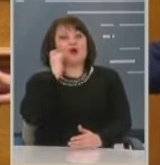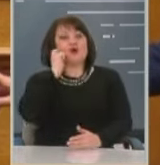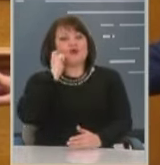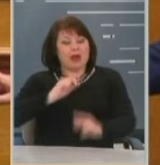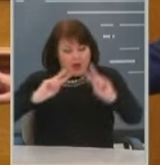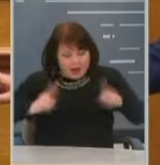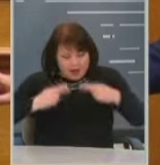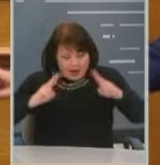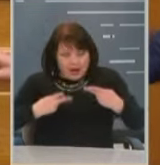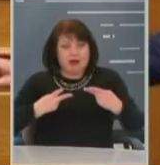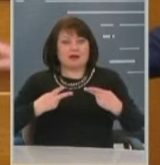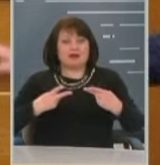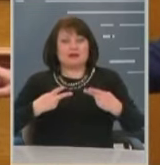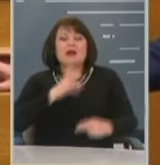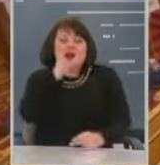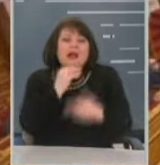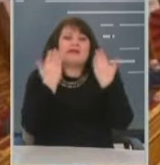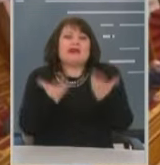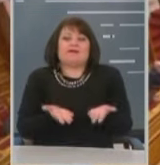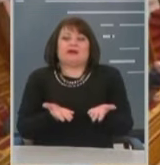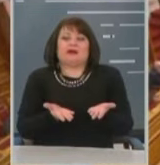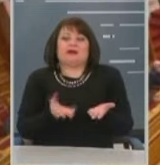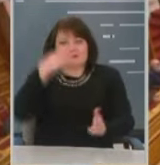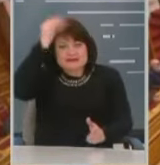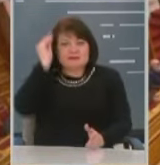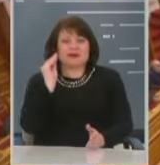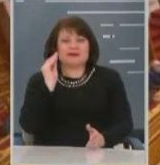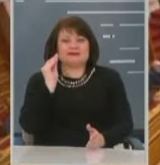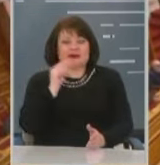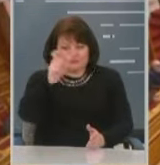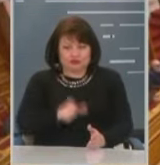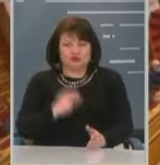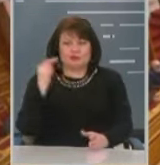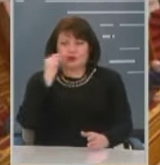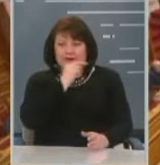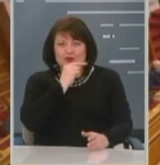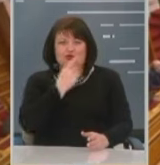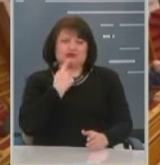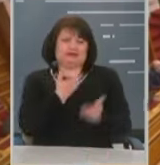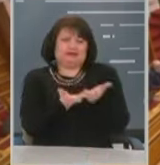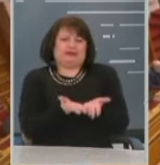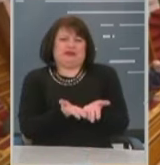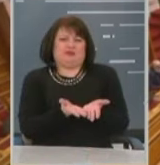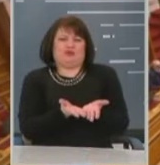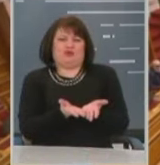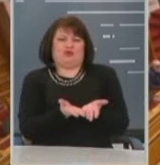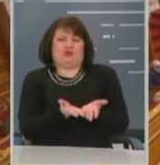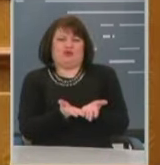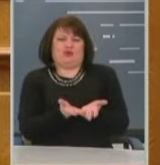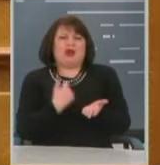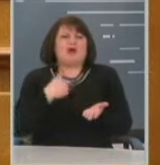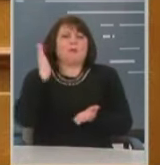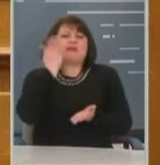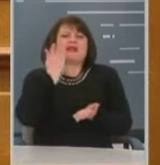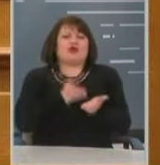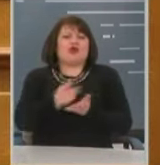προέκυψε. Η αλήθεια είναι αυτή. Και ο άνθρωπος, τώρα τι να πω, εγώ ασχολούμαι και με το ποινικό, όπως